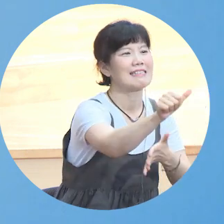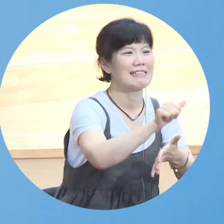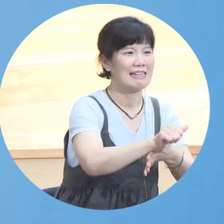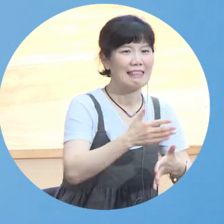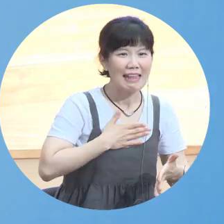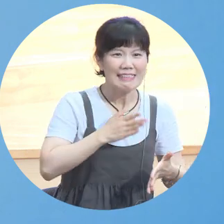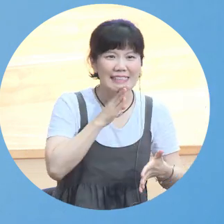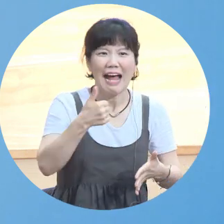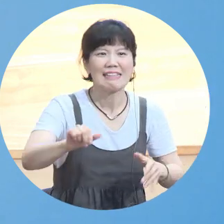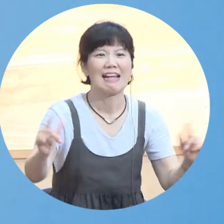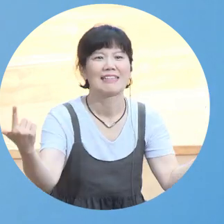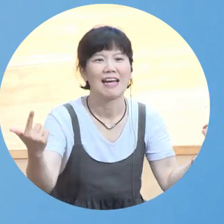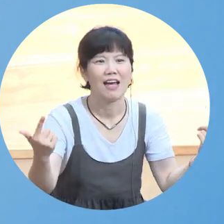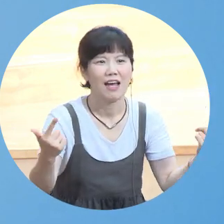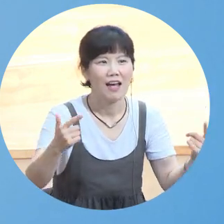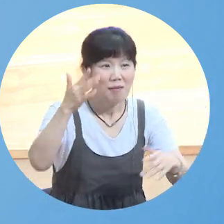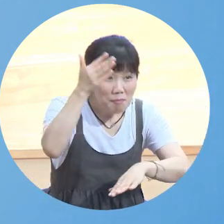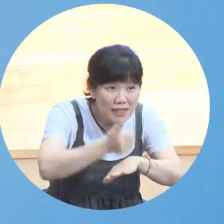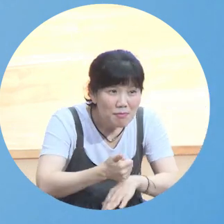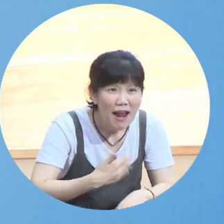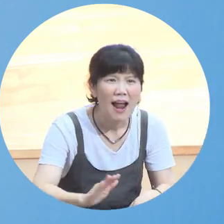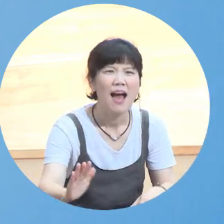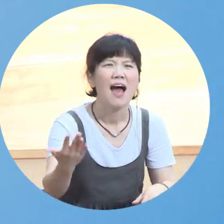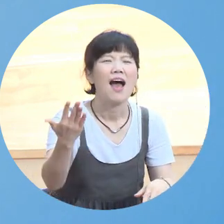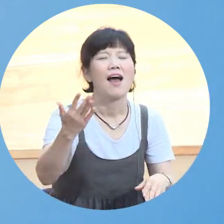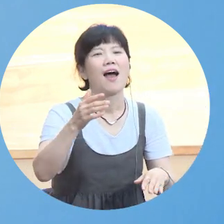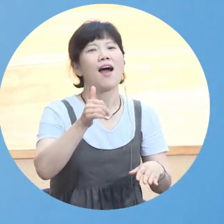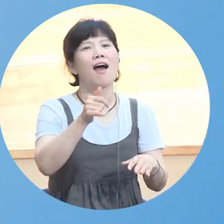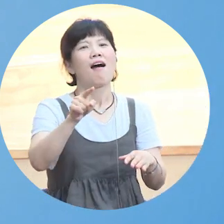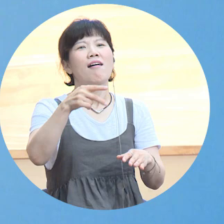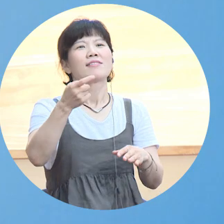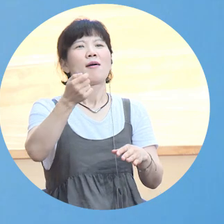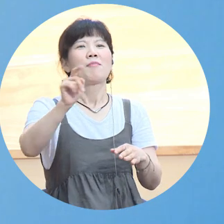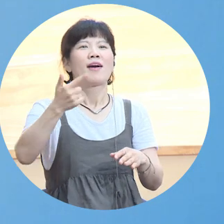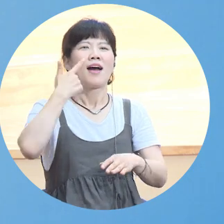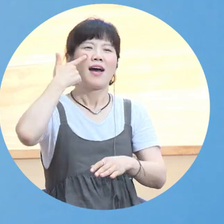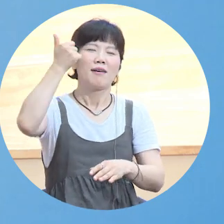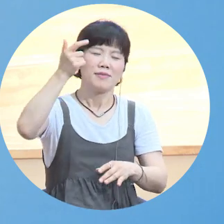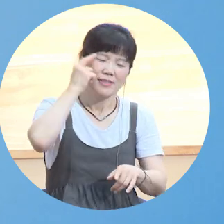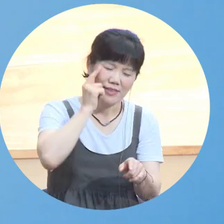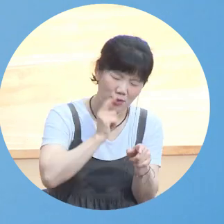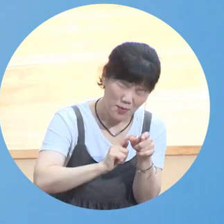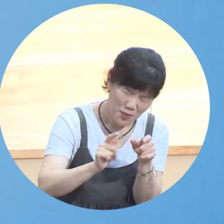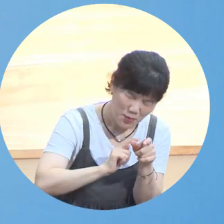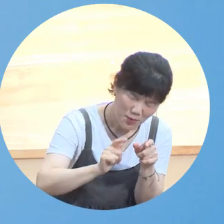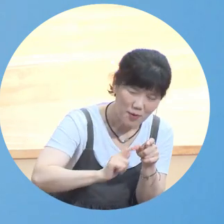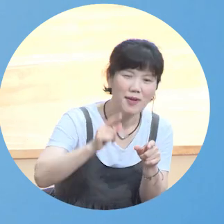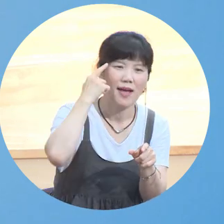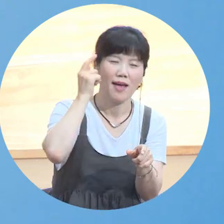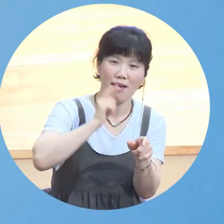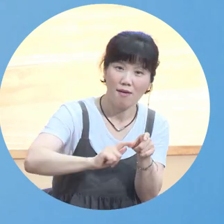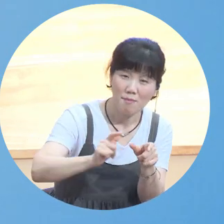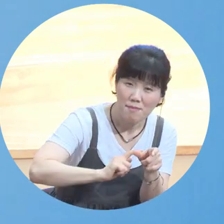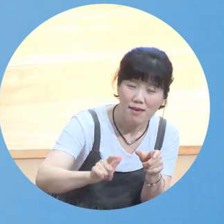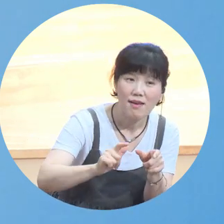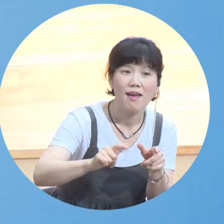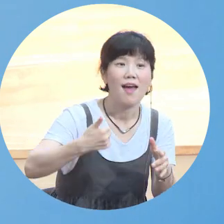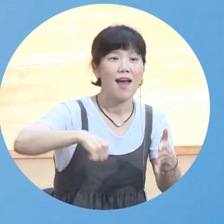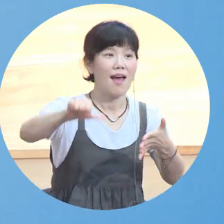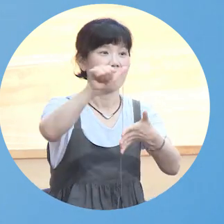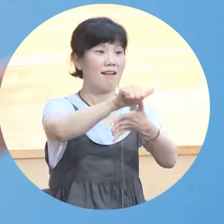걸 알고는 이 아버지 허상 가니까 얼마나 고심을 아닌지 그런데 그 일락 이가 병의